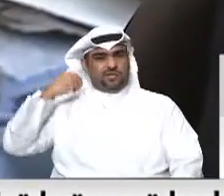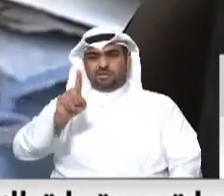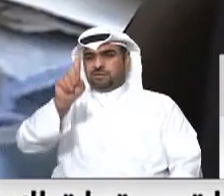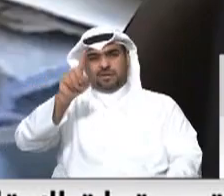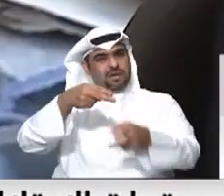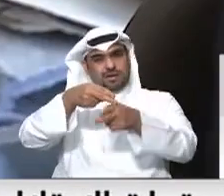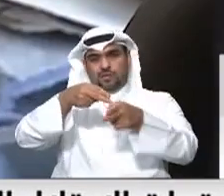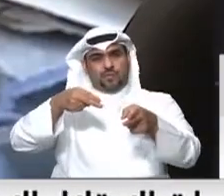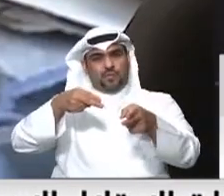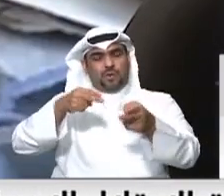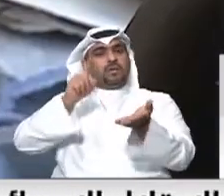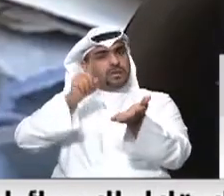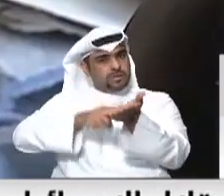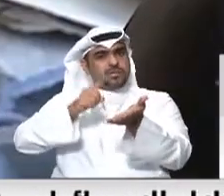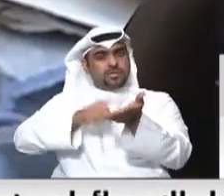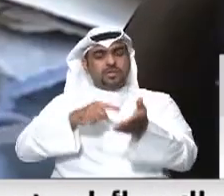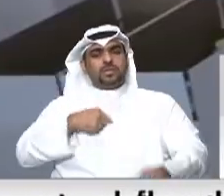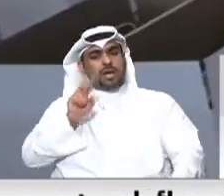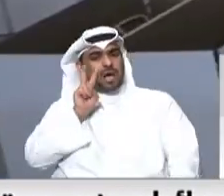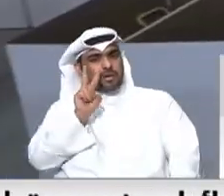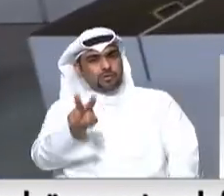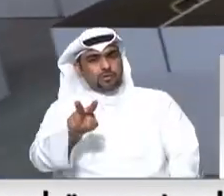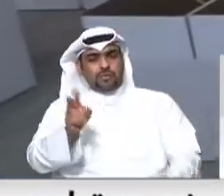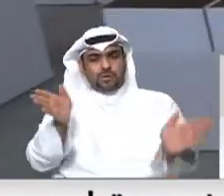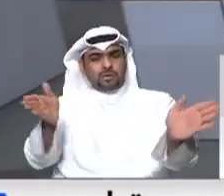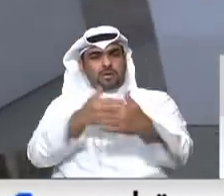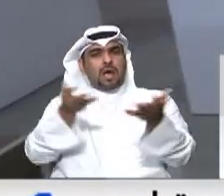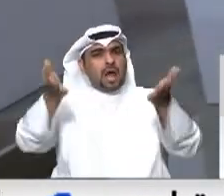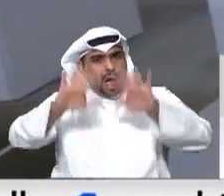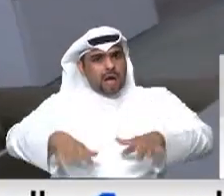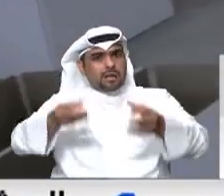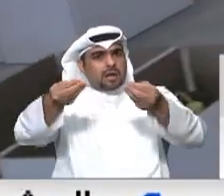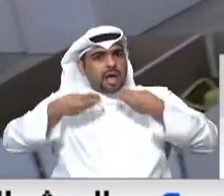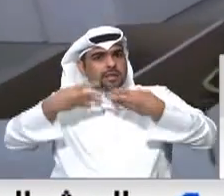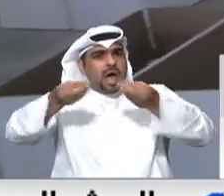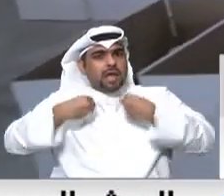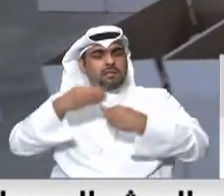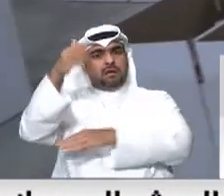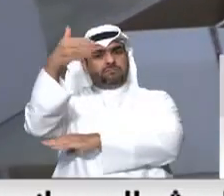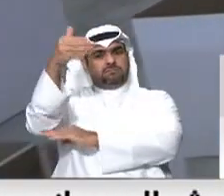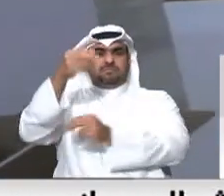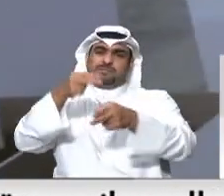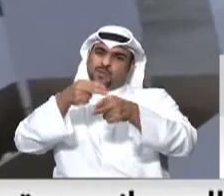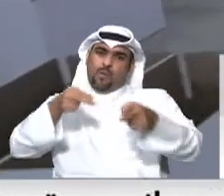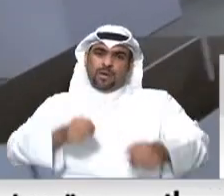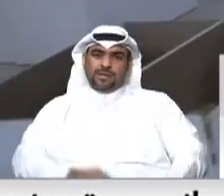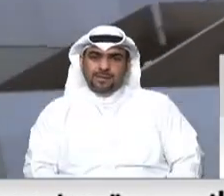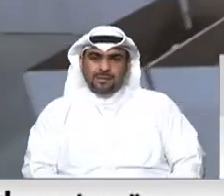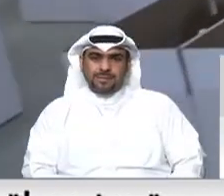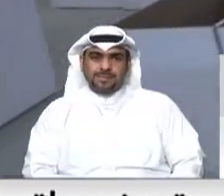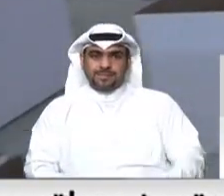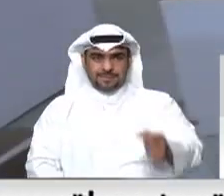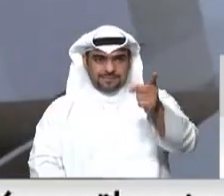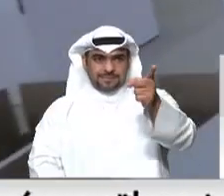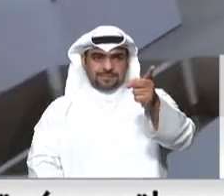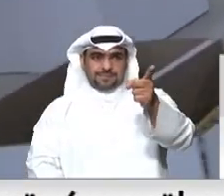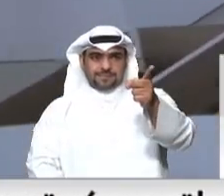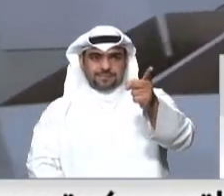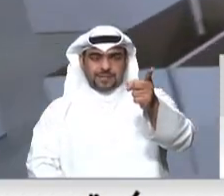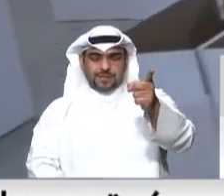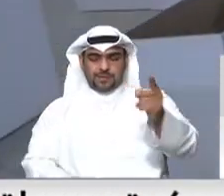والله بيساعدونا والحمد لله يخلف عليهم. طرود غذائية إغاثية وزعت على